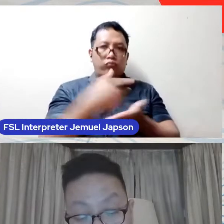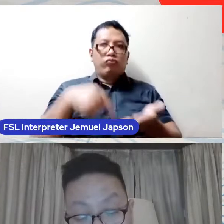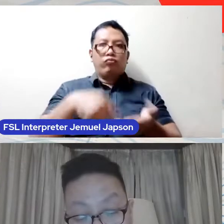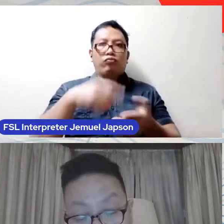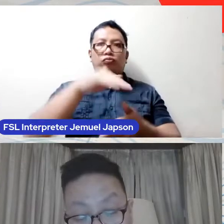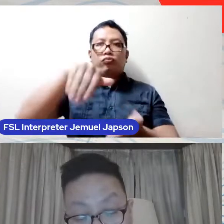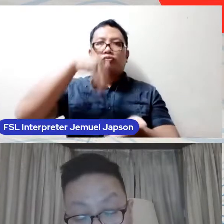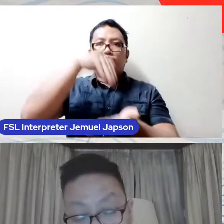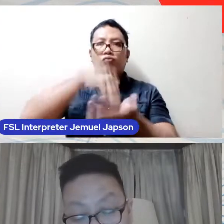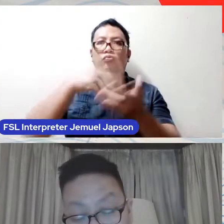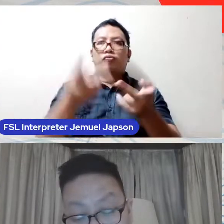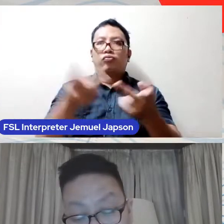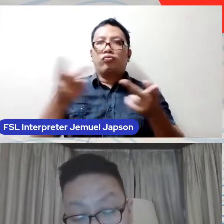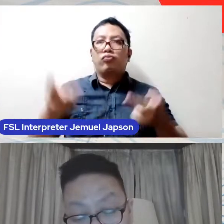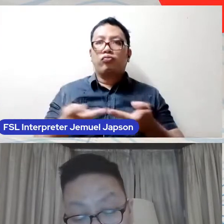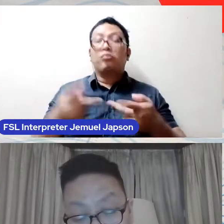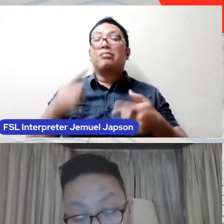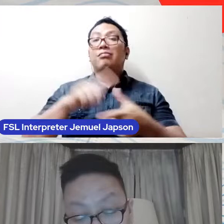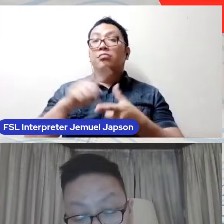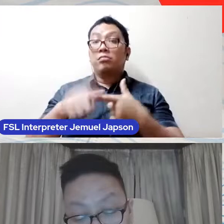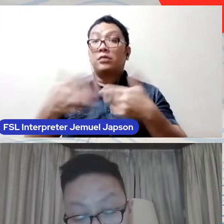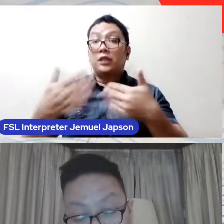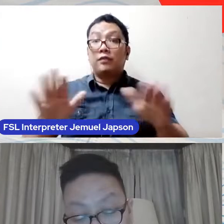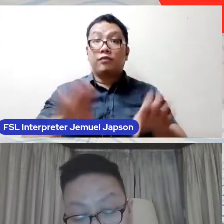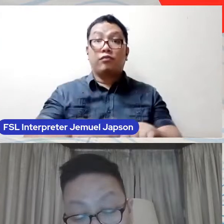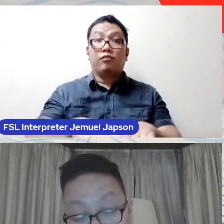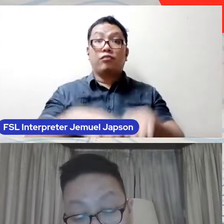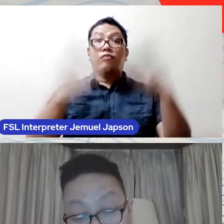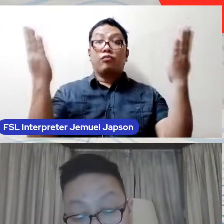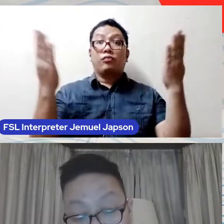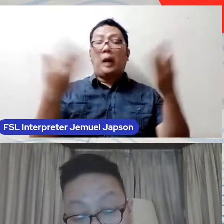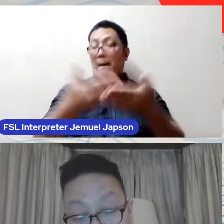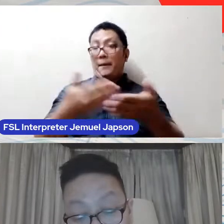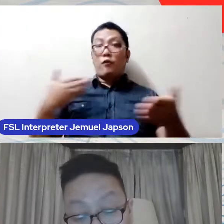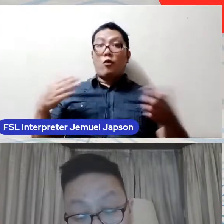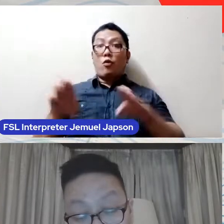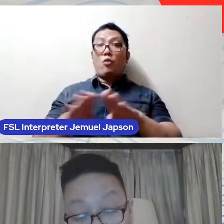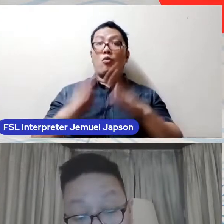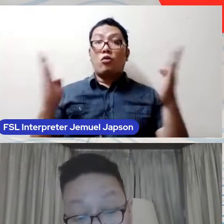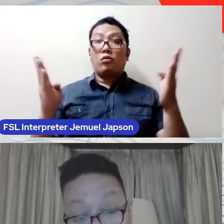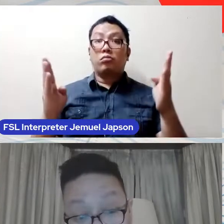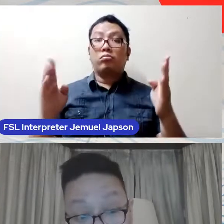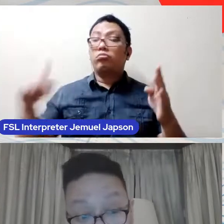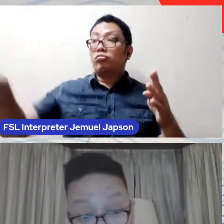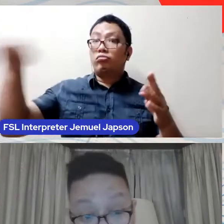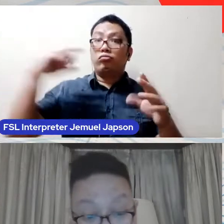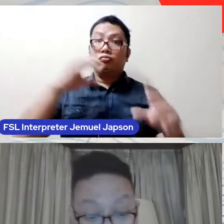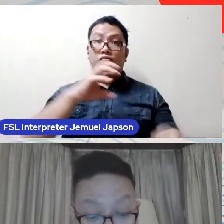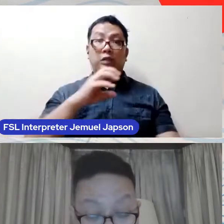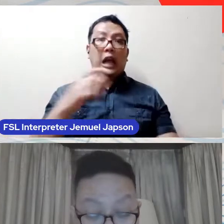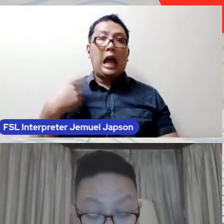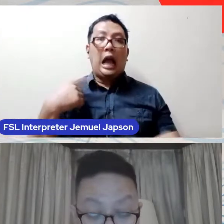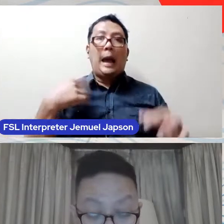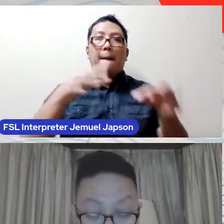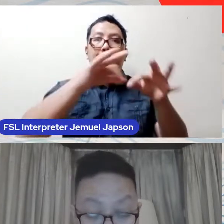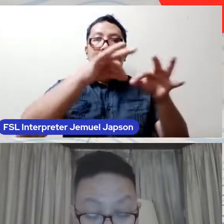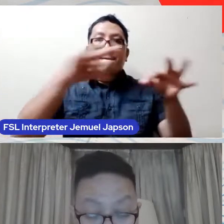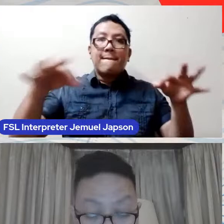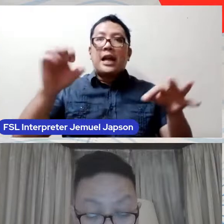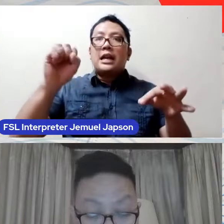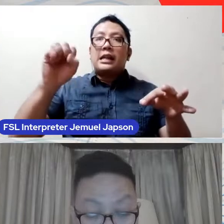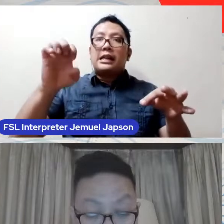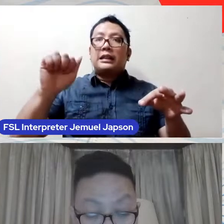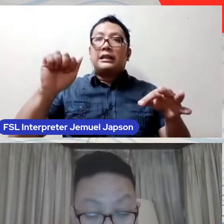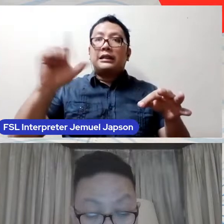venue. Kasunod niyan, pagkatapos buksan, actually even before buksan, yung mga security seals po na ginamit to lock up the